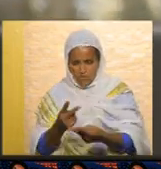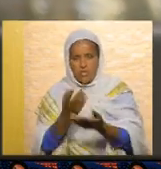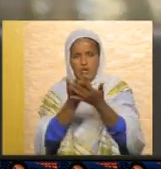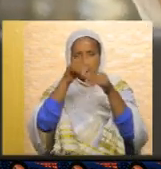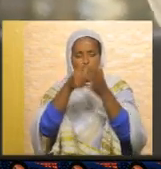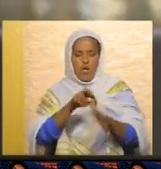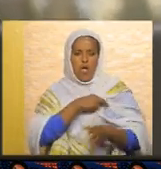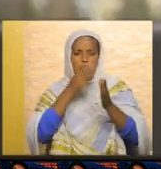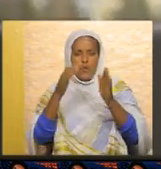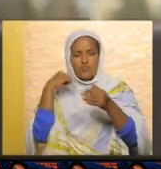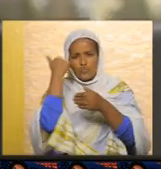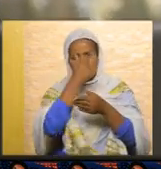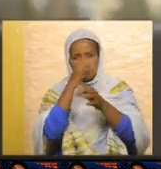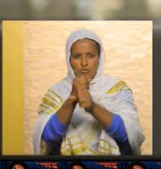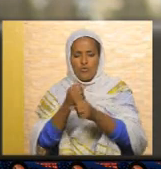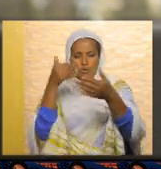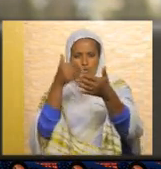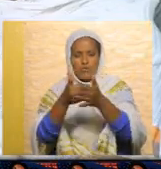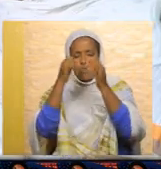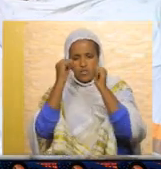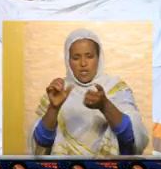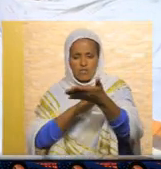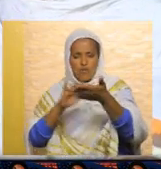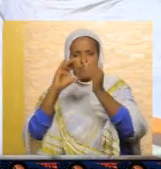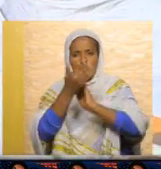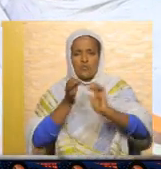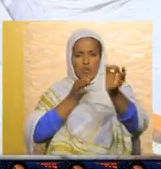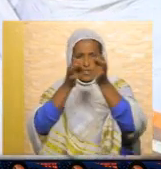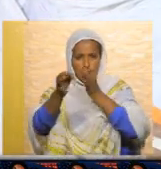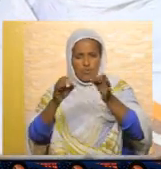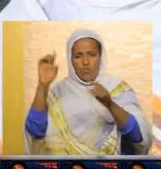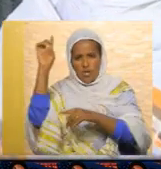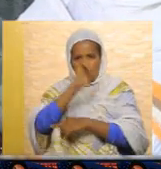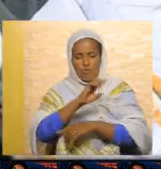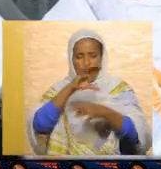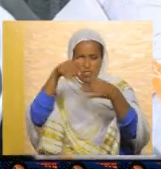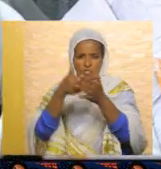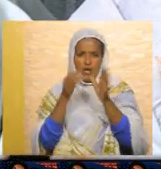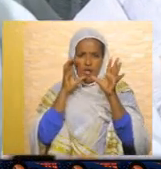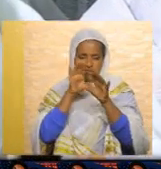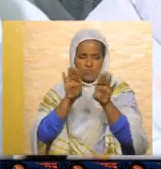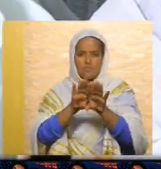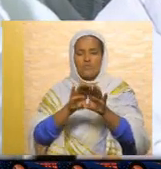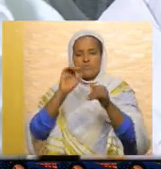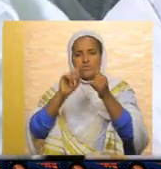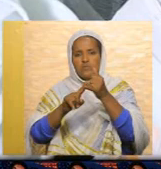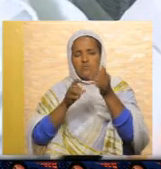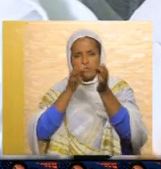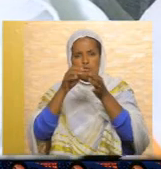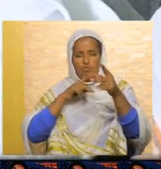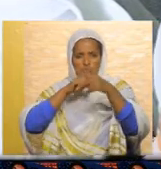ሃይማኖታዊ መልክ ይዘው እንዲቀርቡ ያስቻለ ጥናት መሆኑን ገልጸው ለዕለቱ አጠቃላይ ቆይታ ማጠቃለያ ሰጥተዋል። የመርሃ